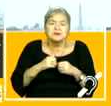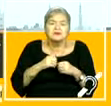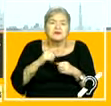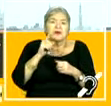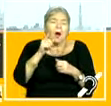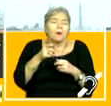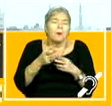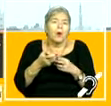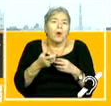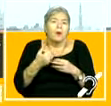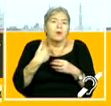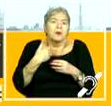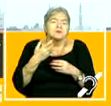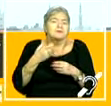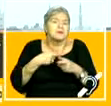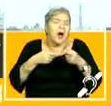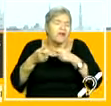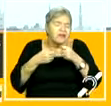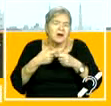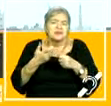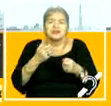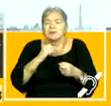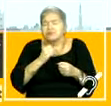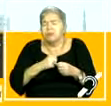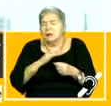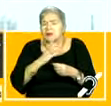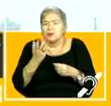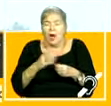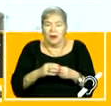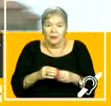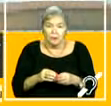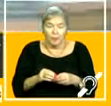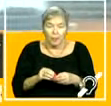află privat în Israel.